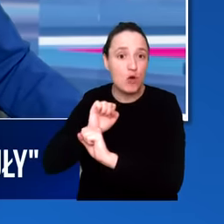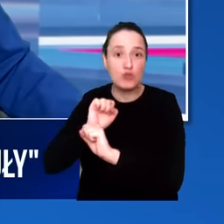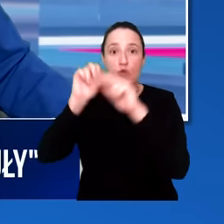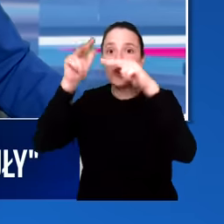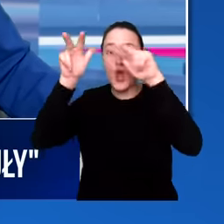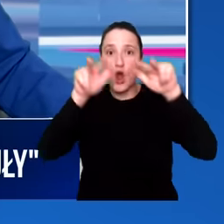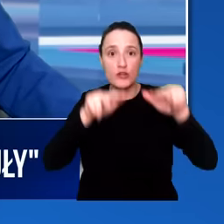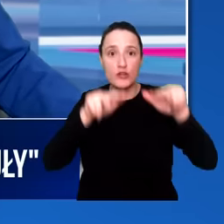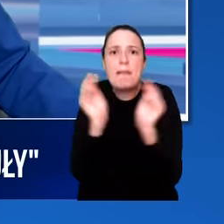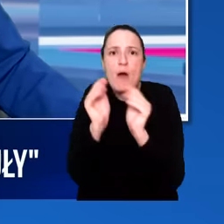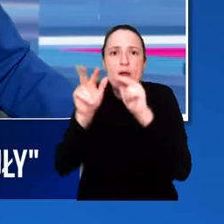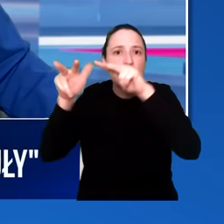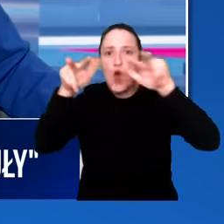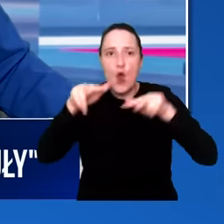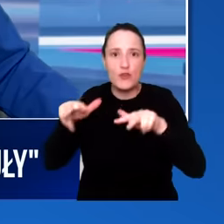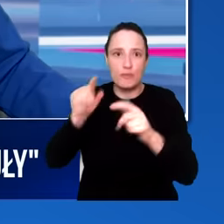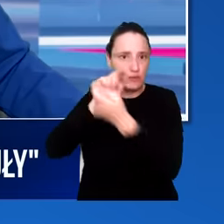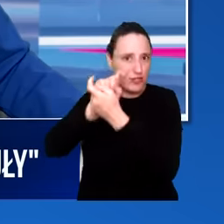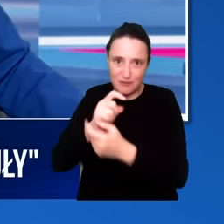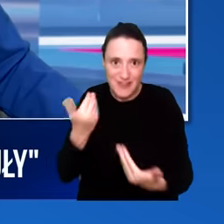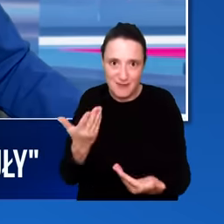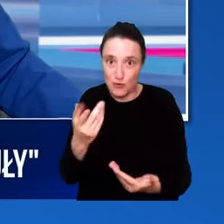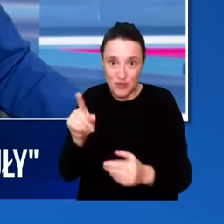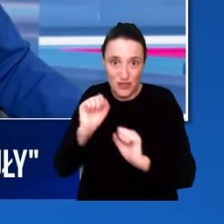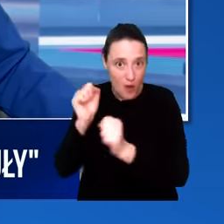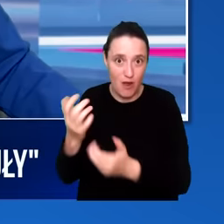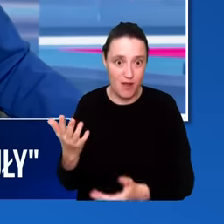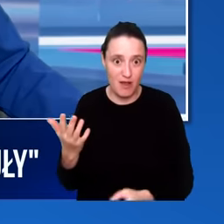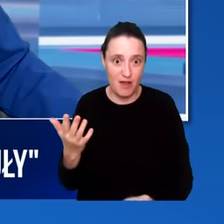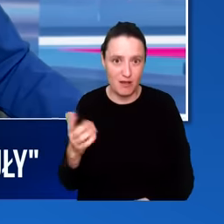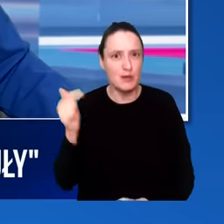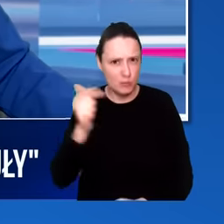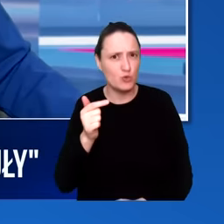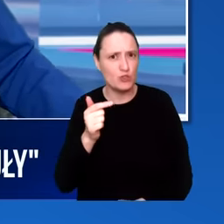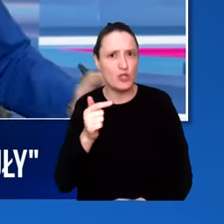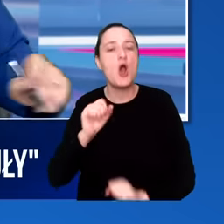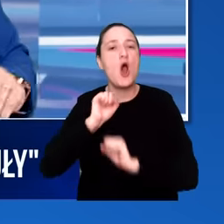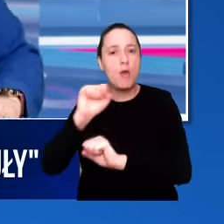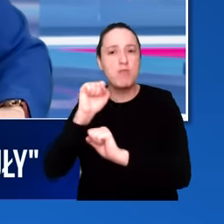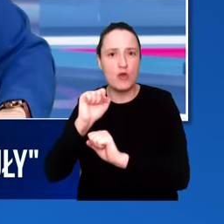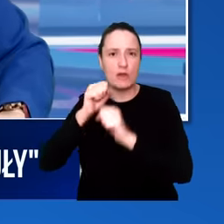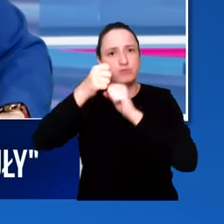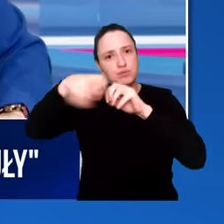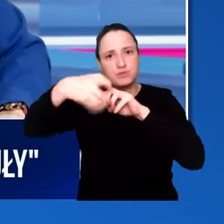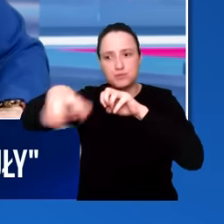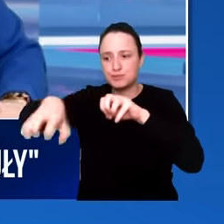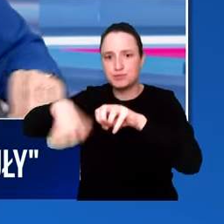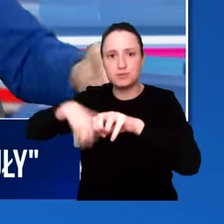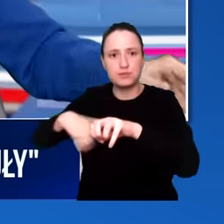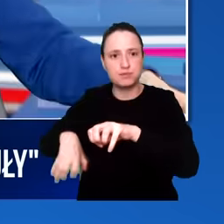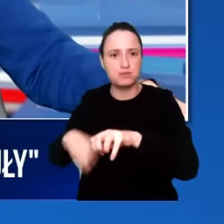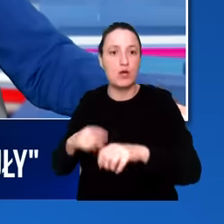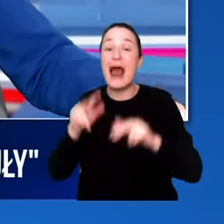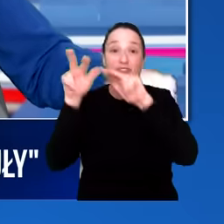była jasność, to są sytuacje, w której my powinniśmy dywersyfikować tą obronę. Co więcej, na przykład drony są w stanie na